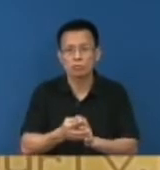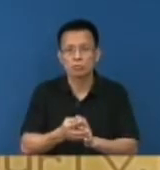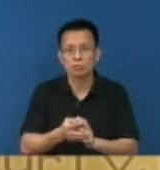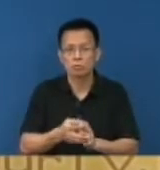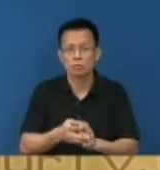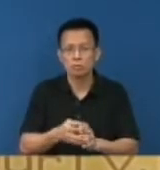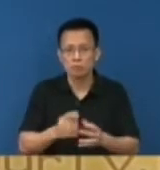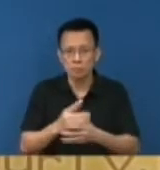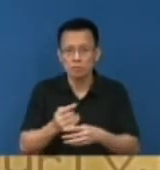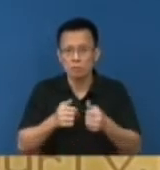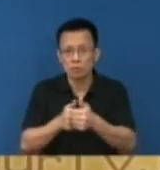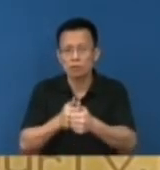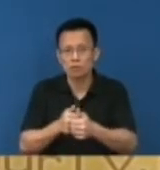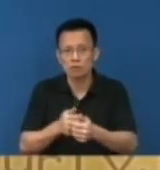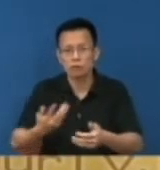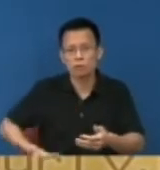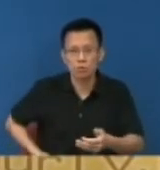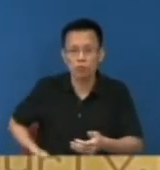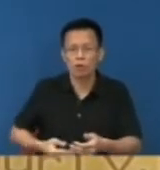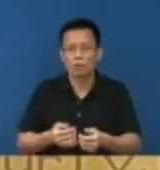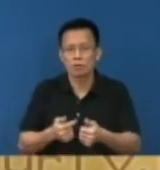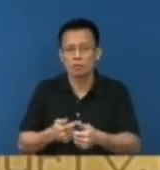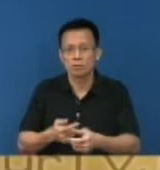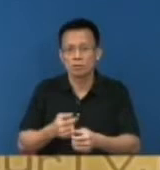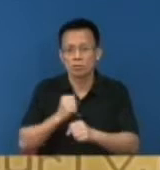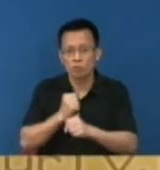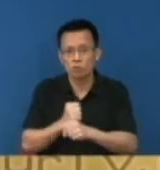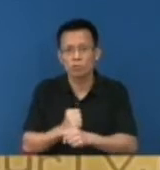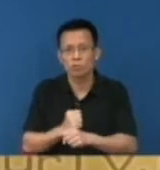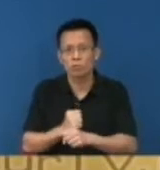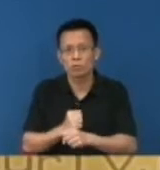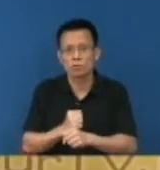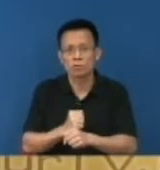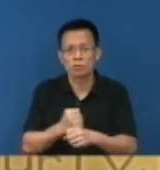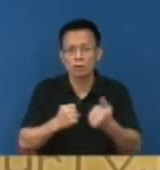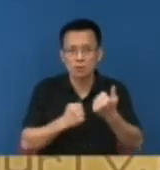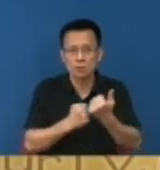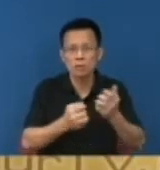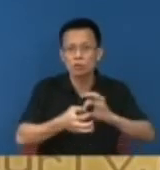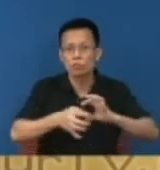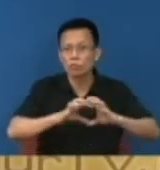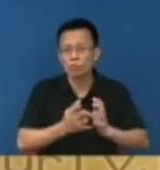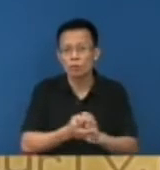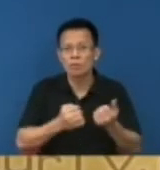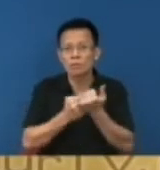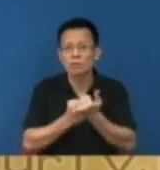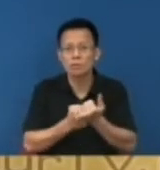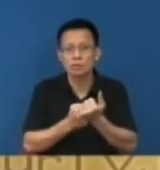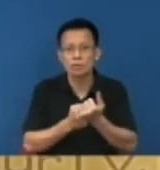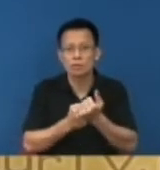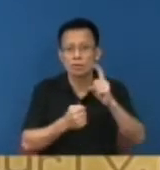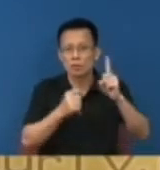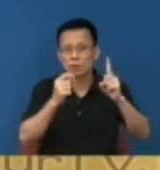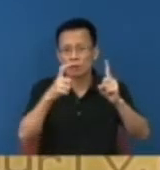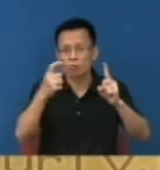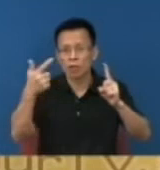就係話，因為跟住施耀華咧參加咗支聯會嘅工作，咁支聯會係支持八九民運噶嘛？如果咁樣講法嘅時